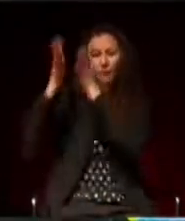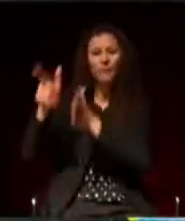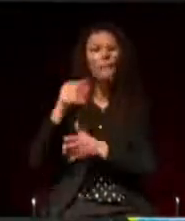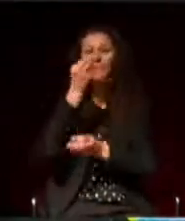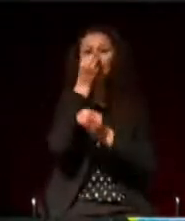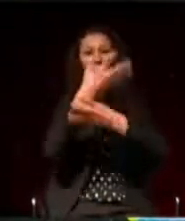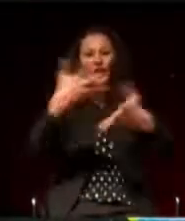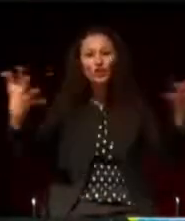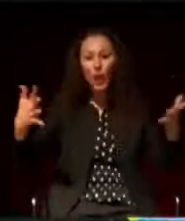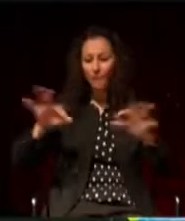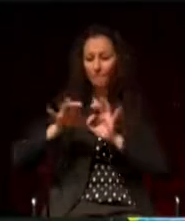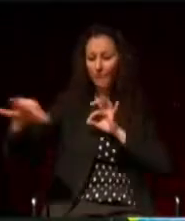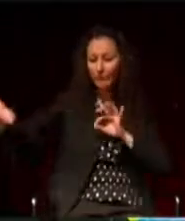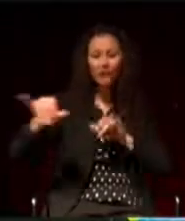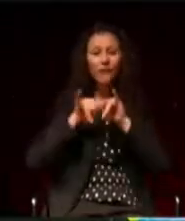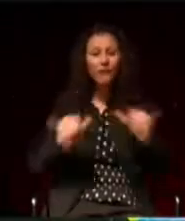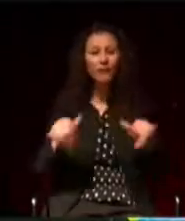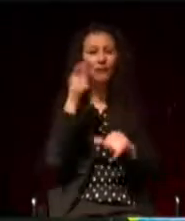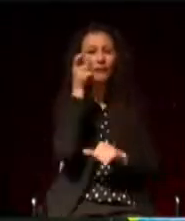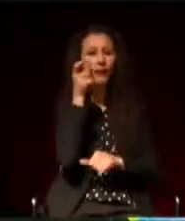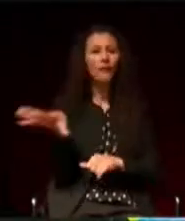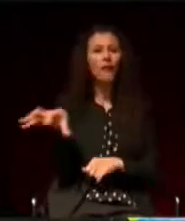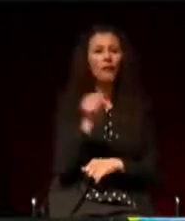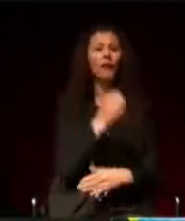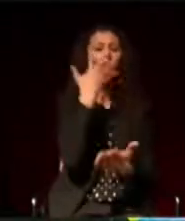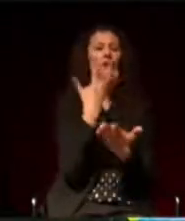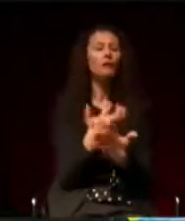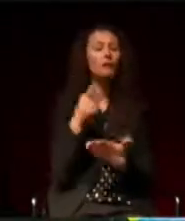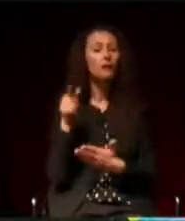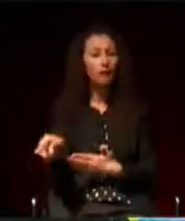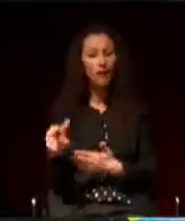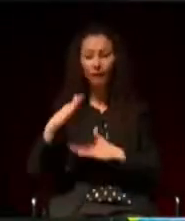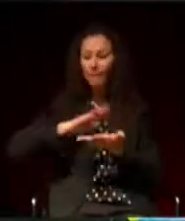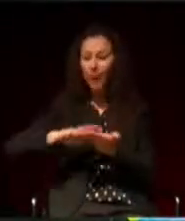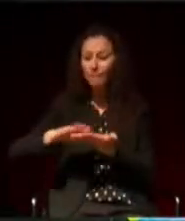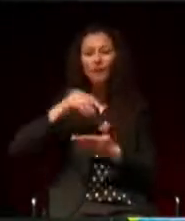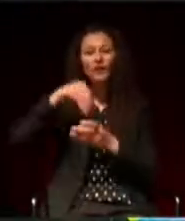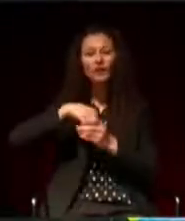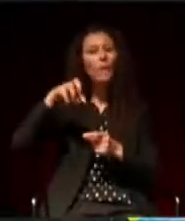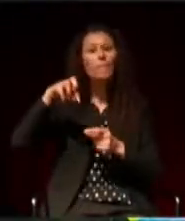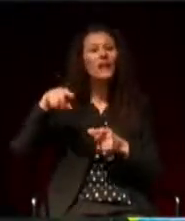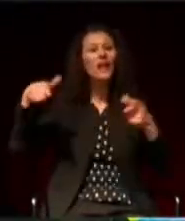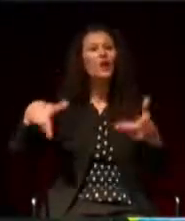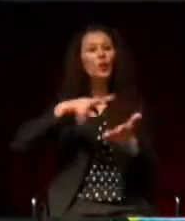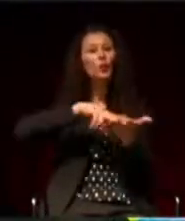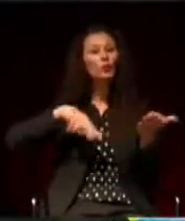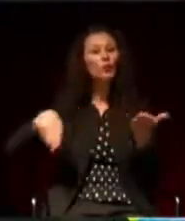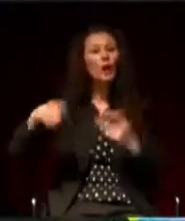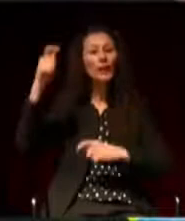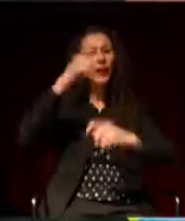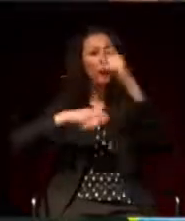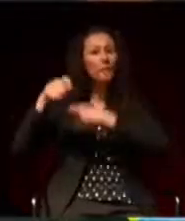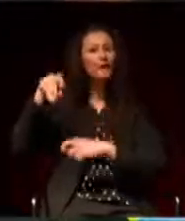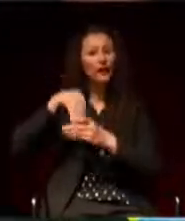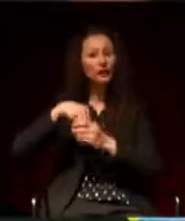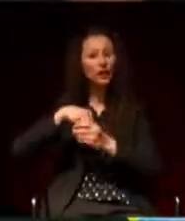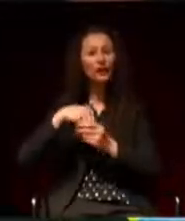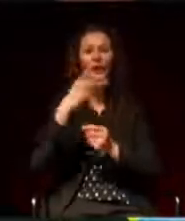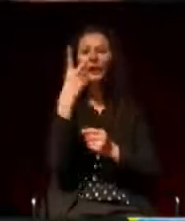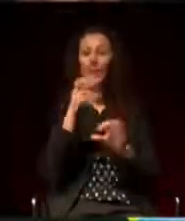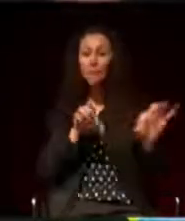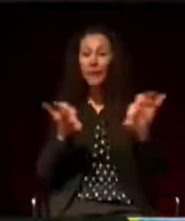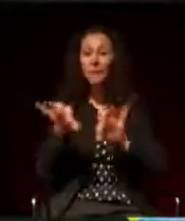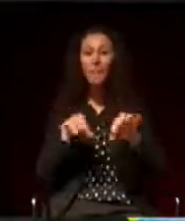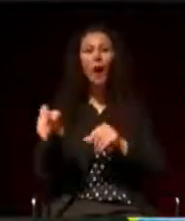bahçe mesafelerini dikkate alarak ada bazında kitle etüdü hazırlanması kaydıyla taban alanı parseldeki mevcut ruhsatlı yapının yapı ruhsatı ve ekim